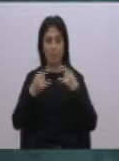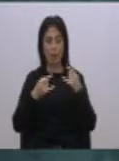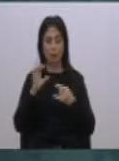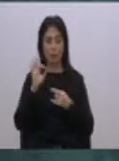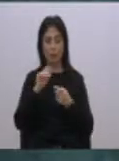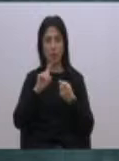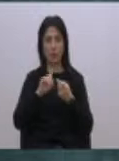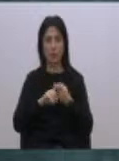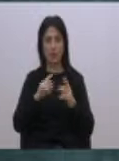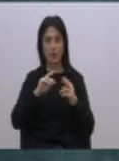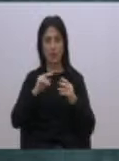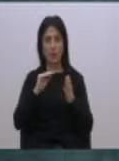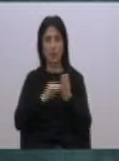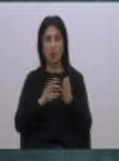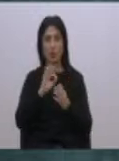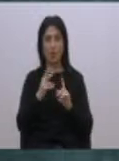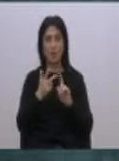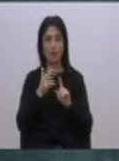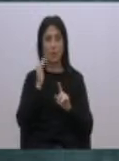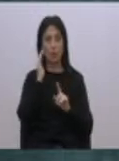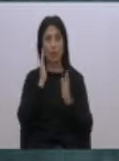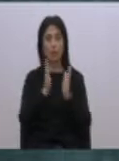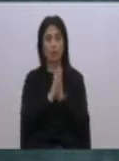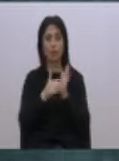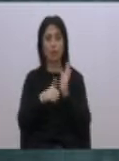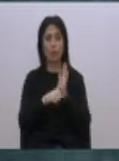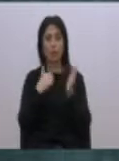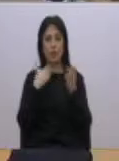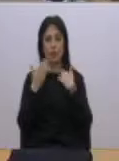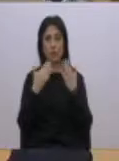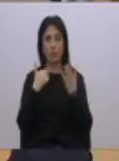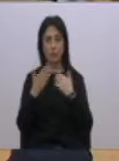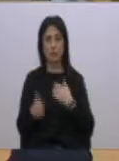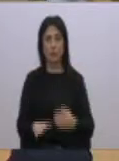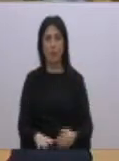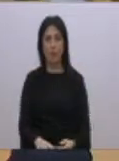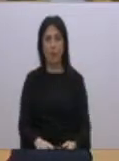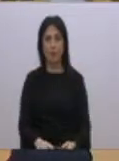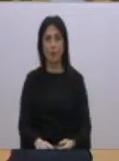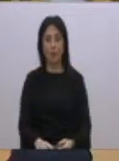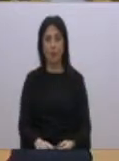să hai canonii, ciulele, bise tain stau baze, mesaj mosmenit, tot ce atot, kenchiskis regim.